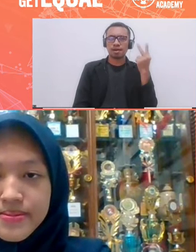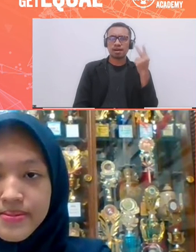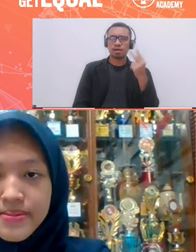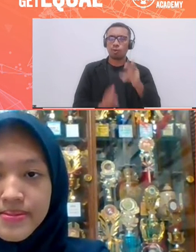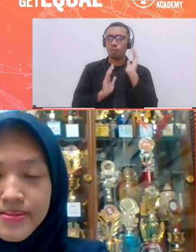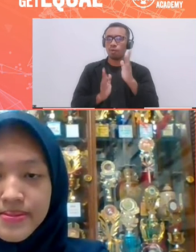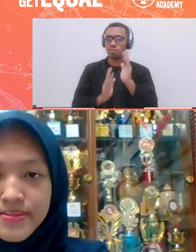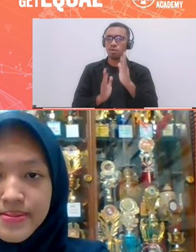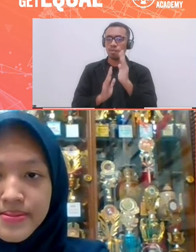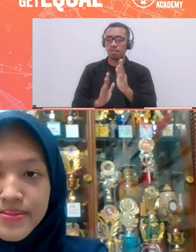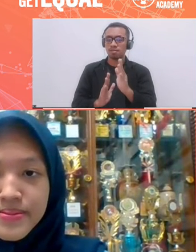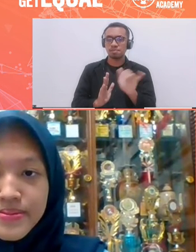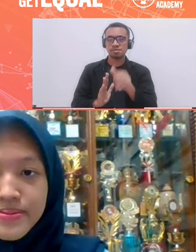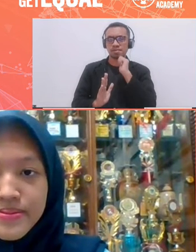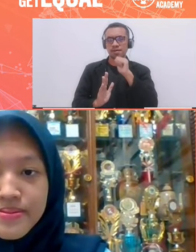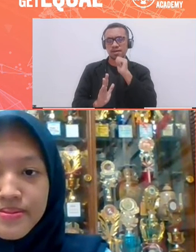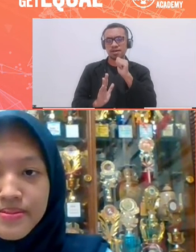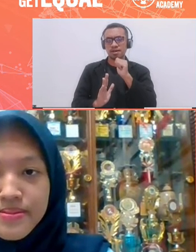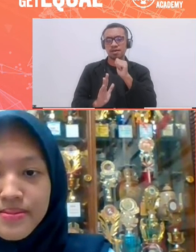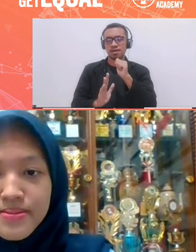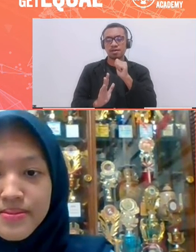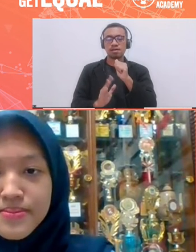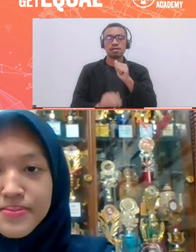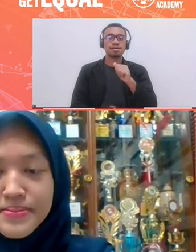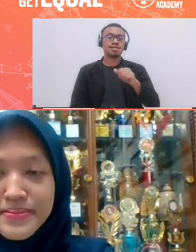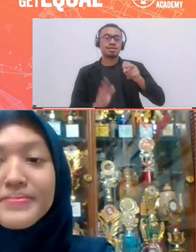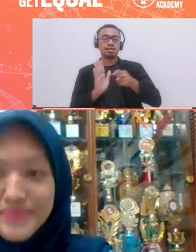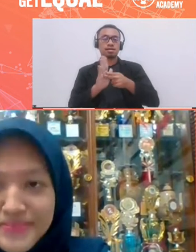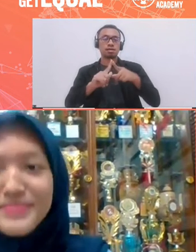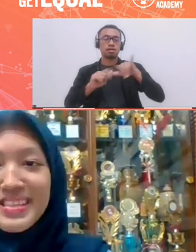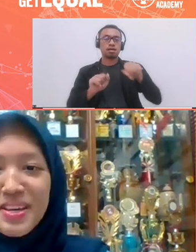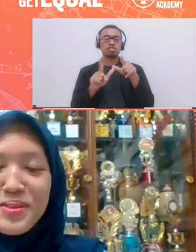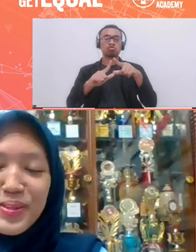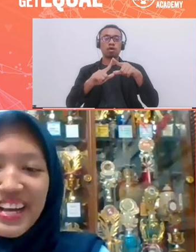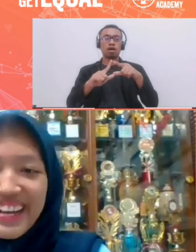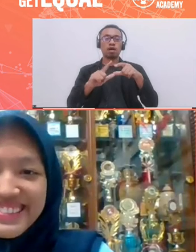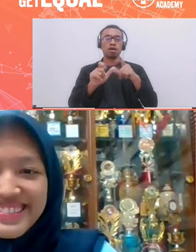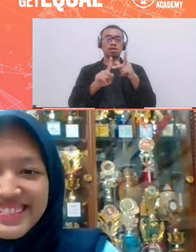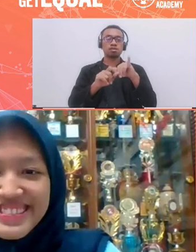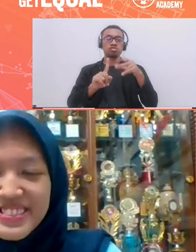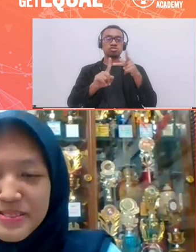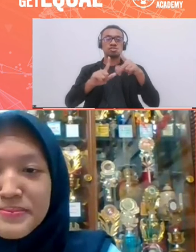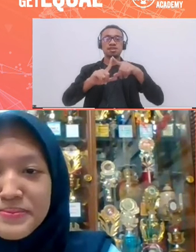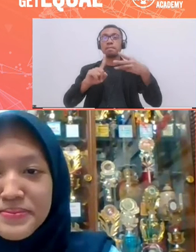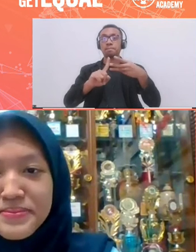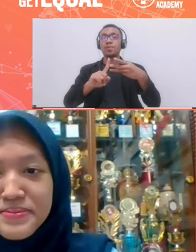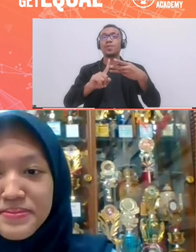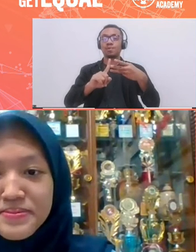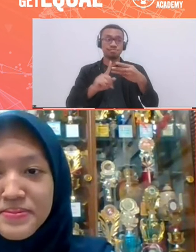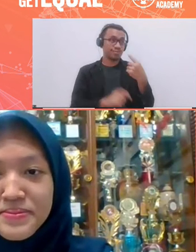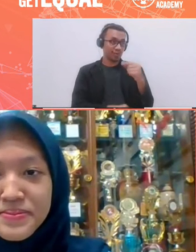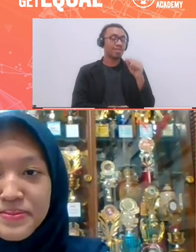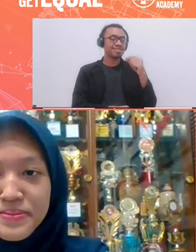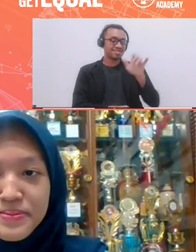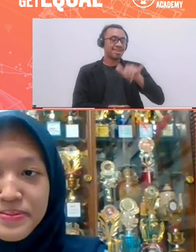ngobrol-ngobrol sama Kak Najwa Shihab ya? Iya, betul Kak. Pasti banyak sekali